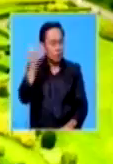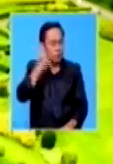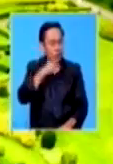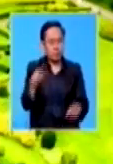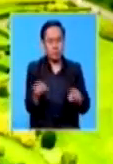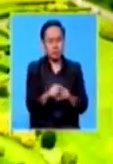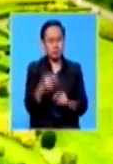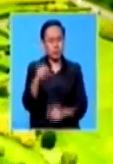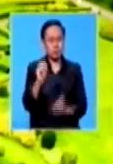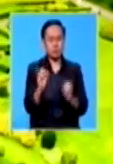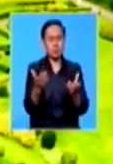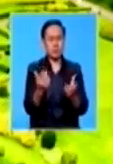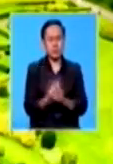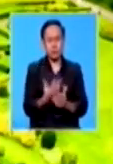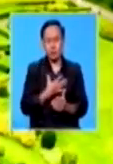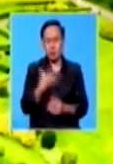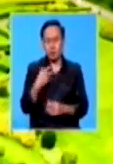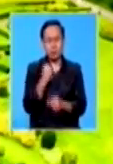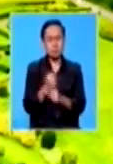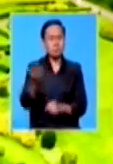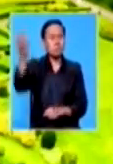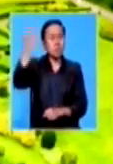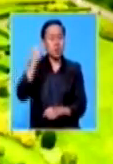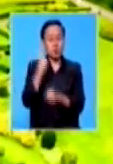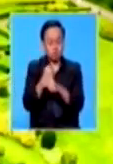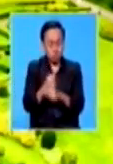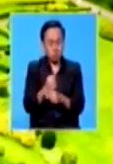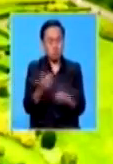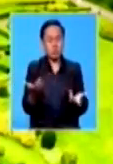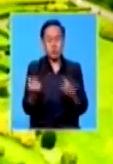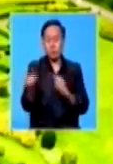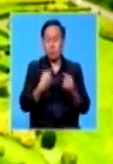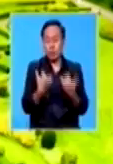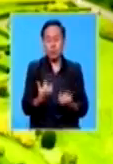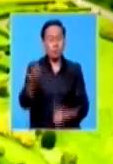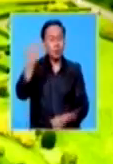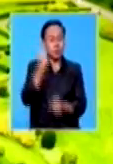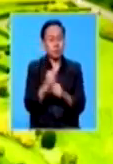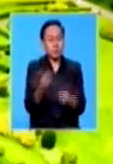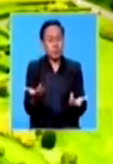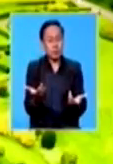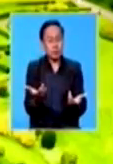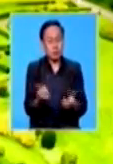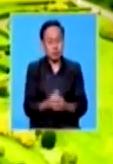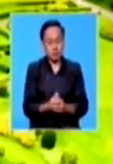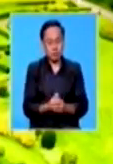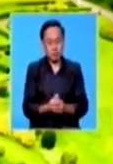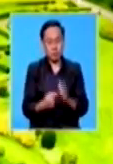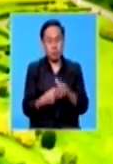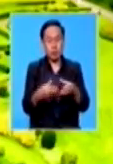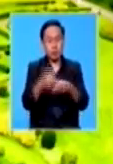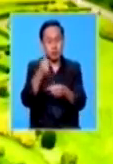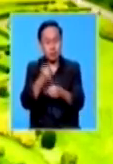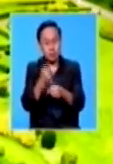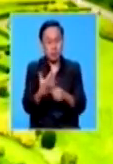ผมว่ามันไม่เกิดประโยชน์อ่ะแล้วท่านก็ไม่เคยทำกันทั้งสิ้นในสิ่งที่ท่านว่าผมทุกวันเนี่ยเคยทำมาที่ไหนล่ะไอ้คณะทำงาน